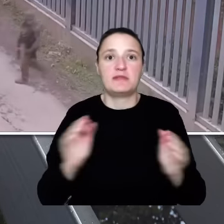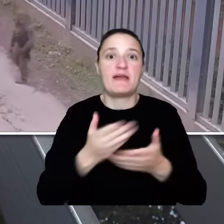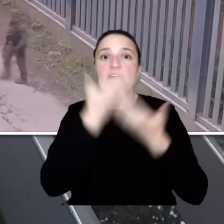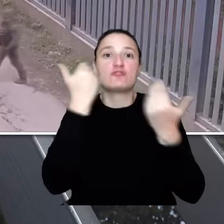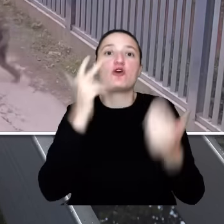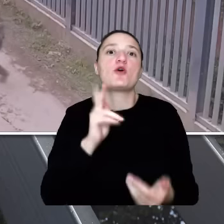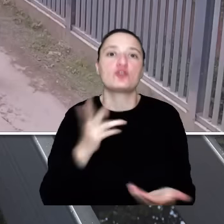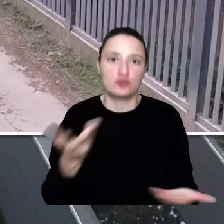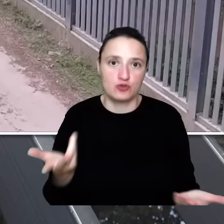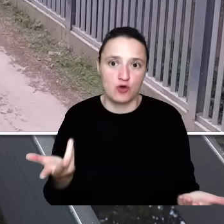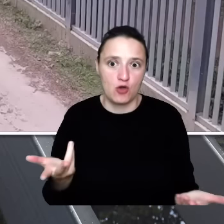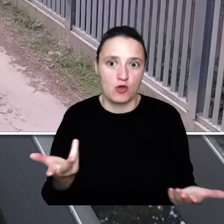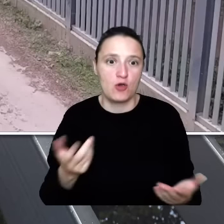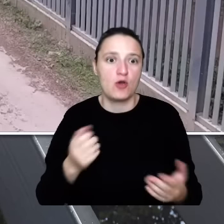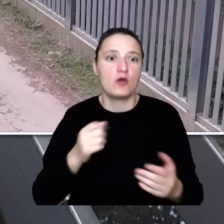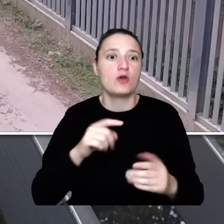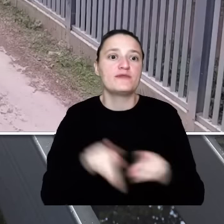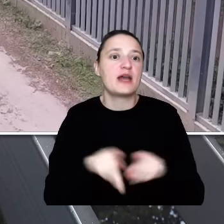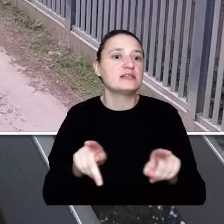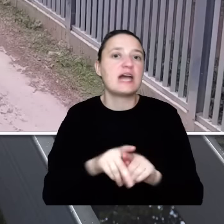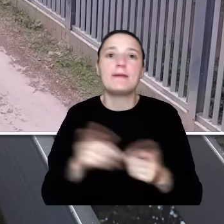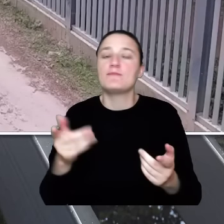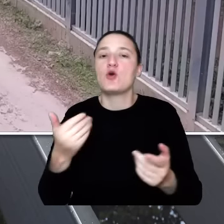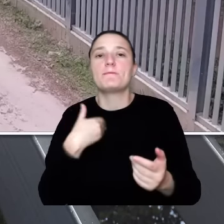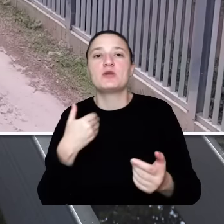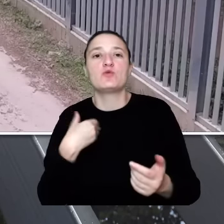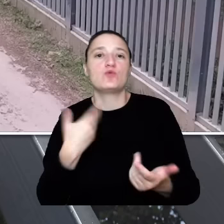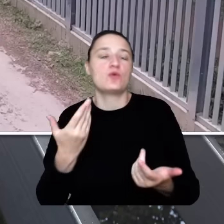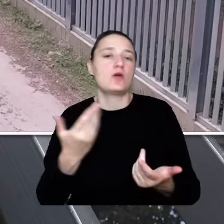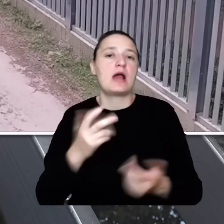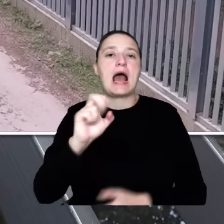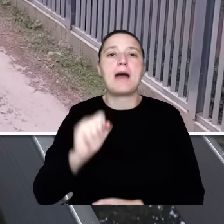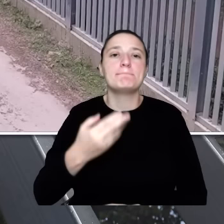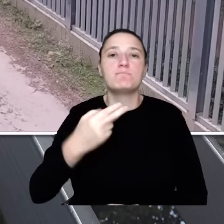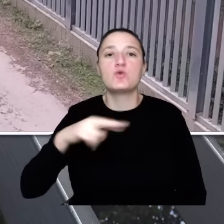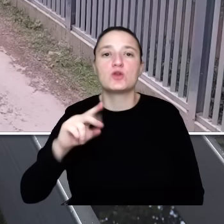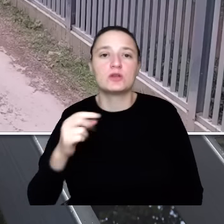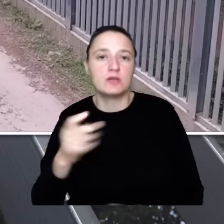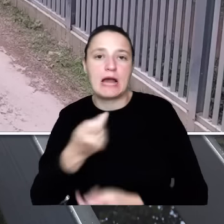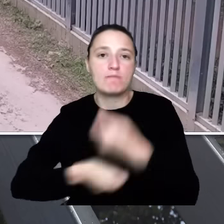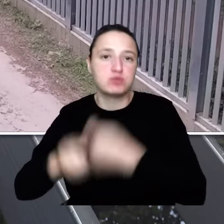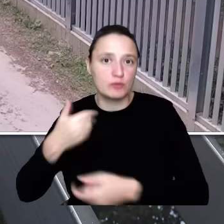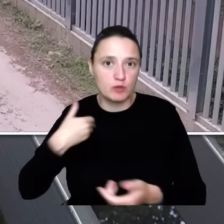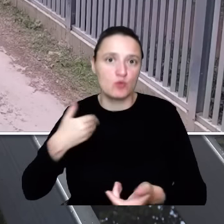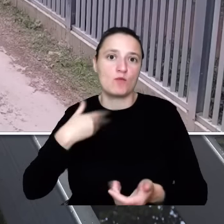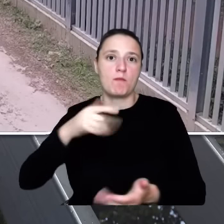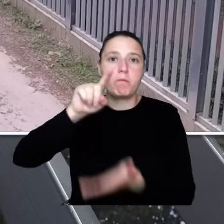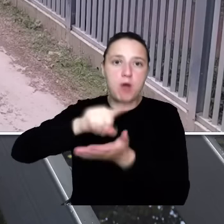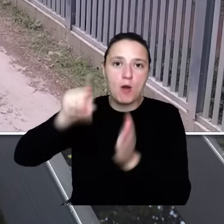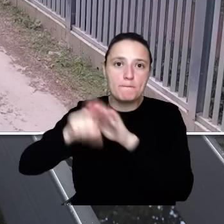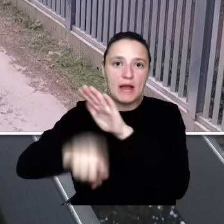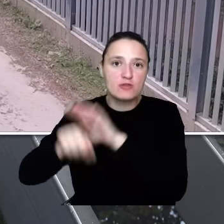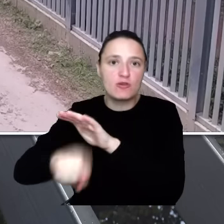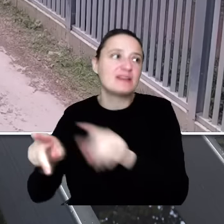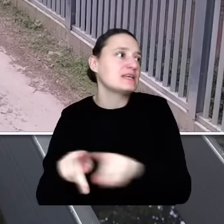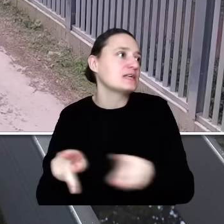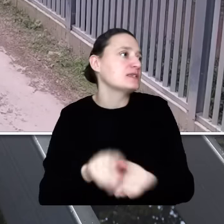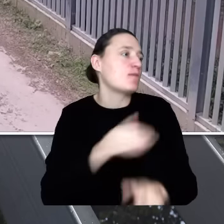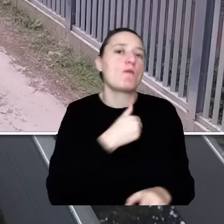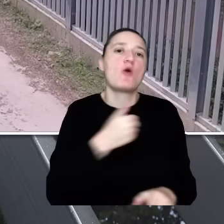mieszkańca bombardowanego Hamburga, jak i mieszkańca Warszawy, którego dom niemieckie